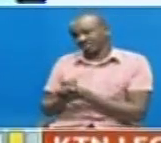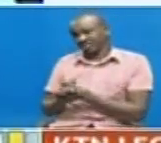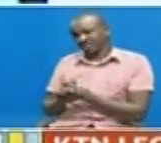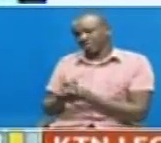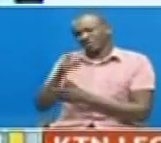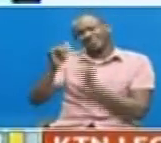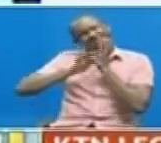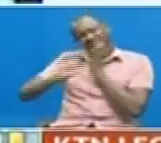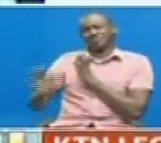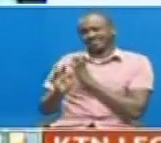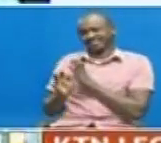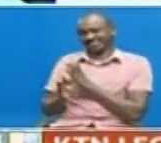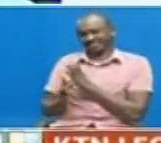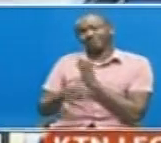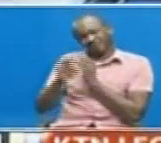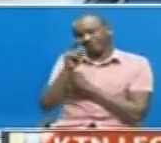Na vibao vimevuma.